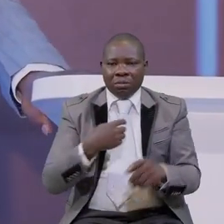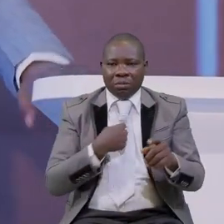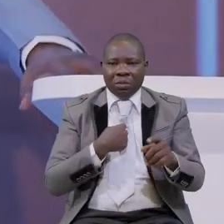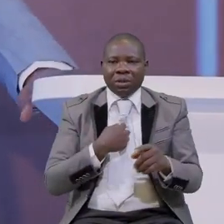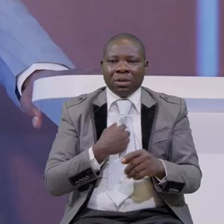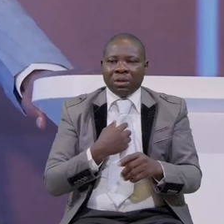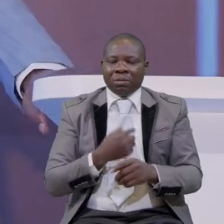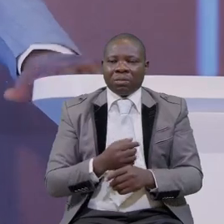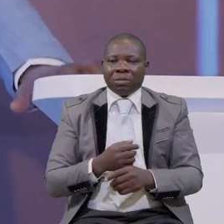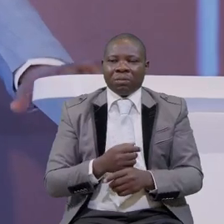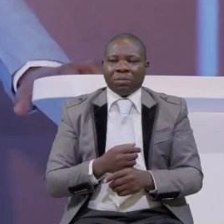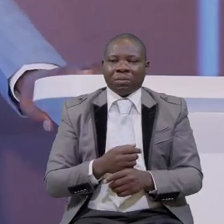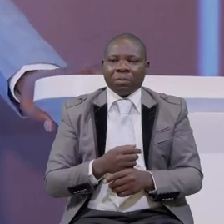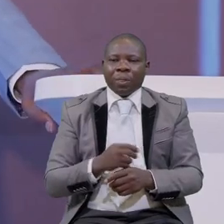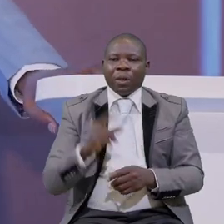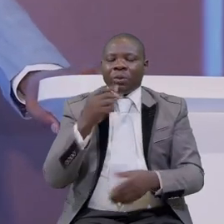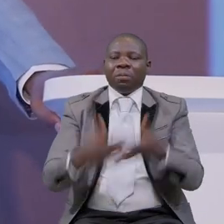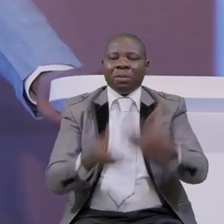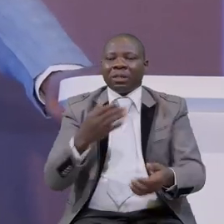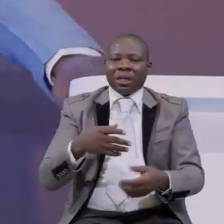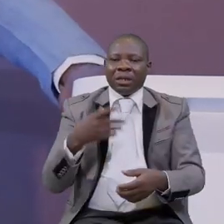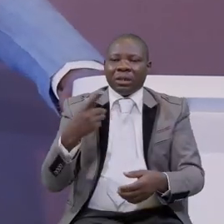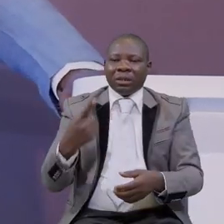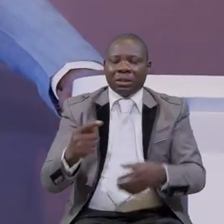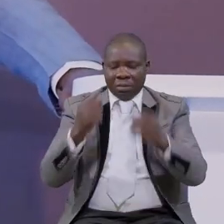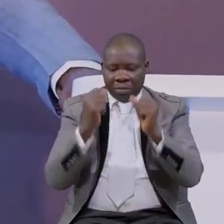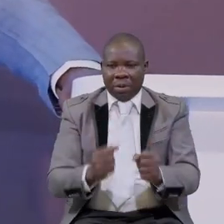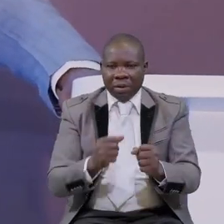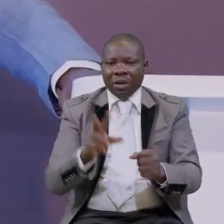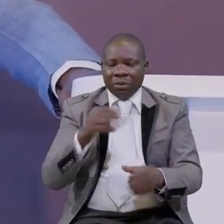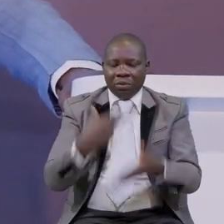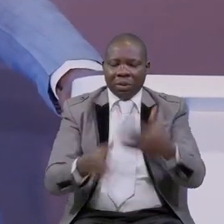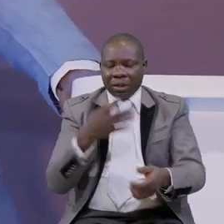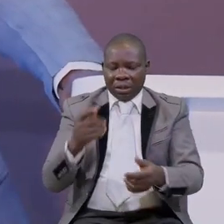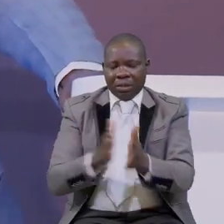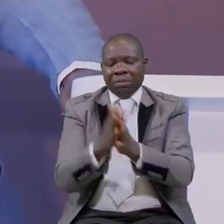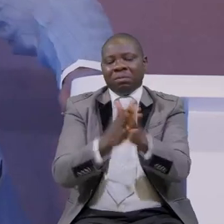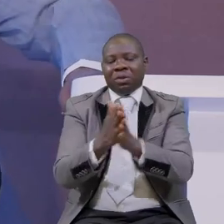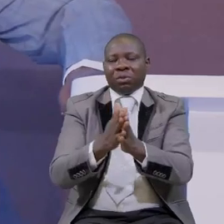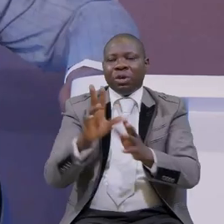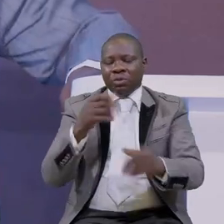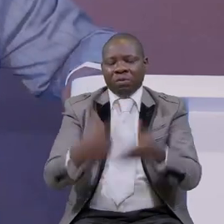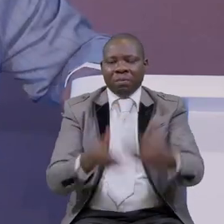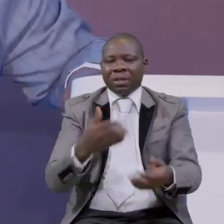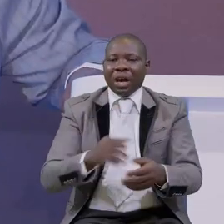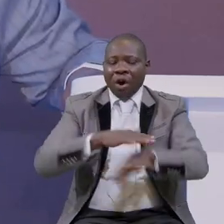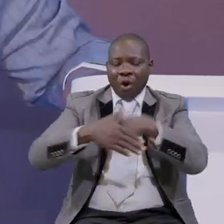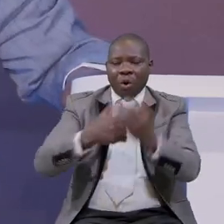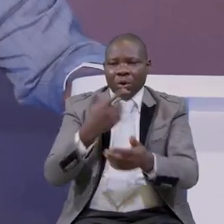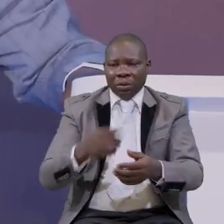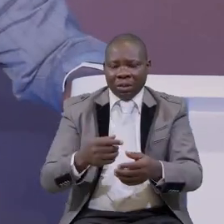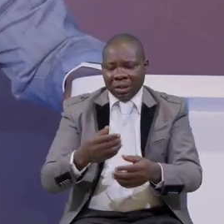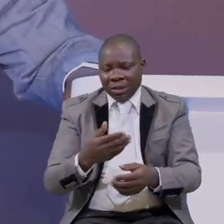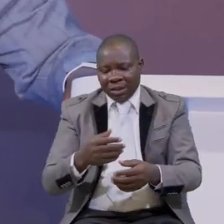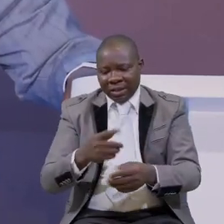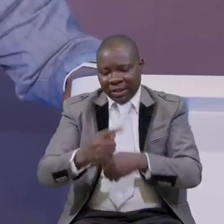vous nuire. Peu importe le moyen, peu importe la méthode, peu importe